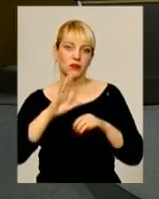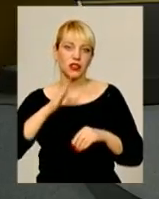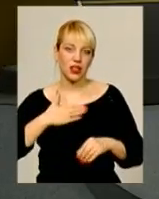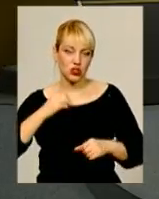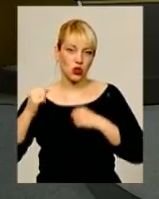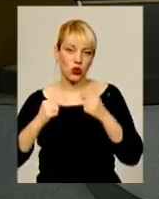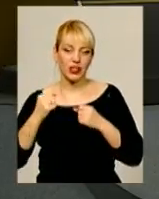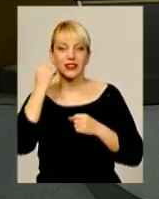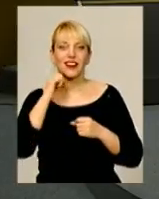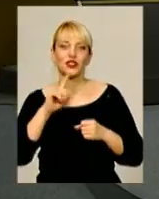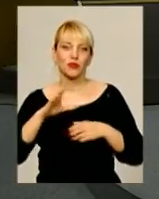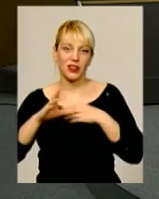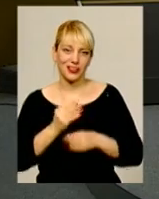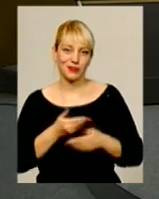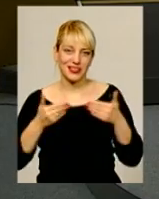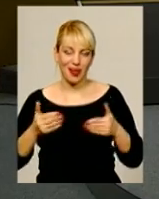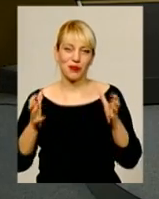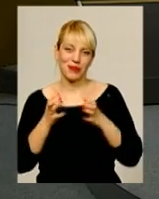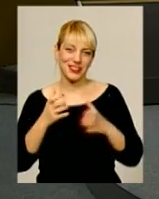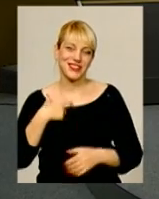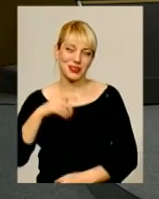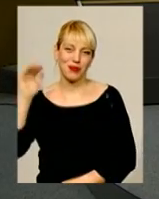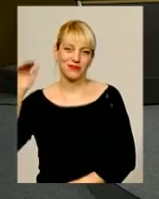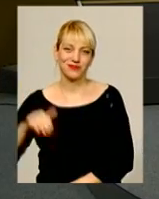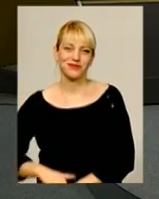колеги. Дякуємо, що були разом із нами. Бережіть себе.